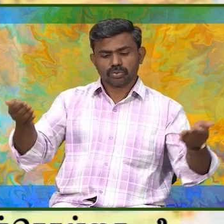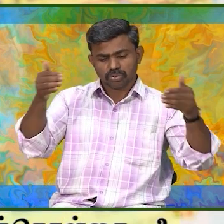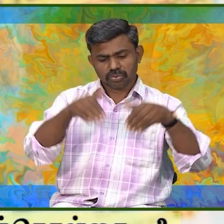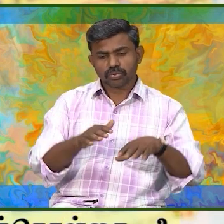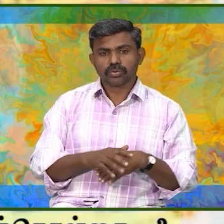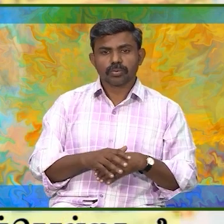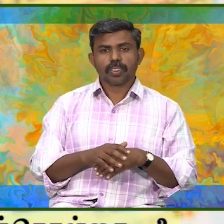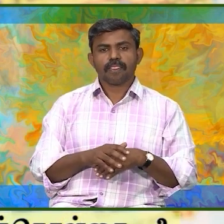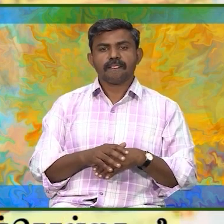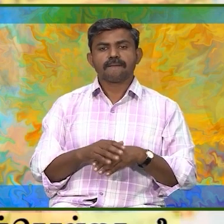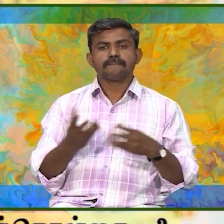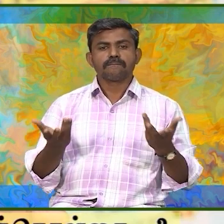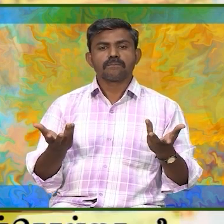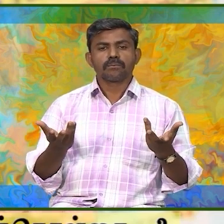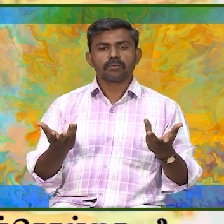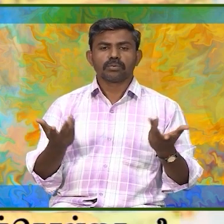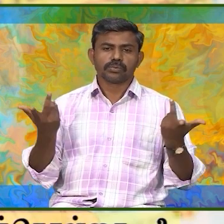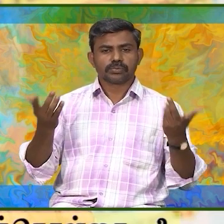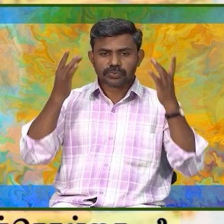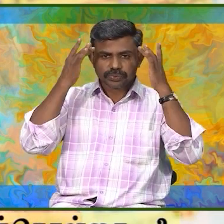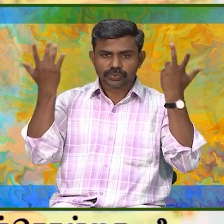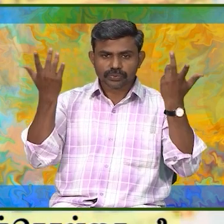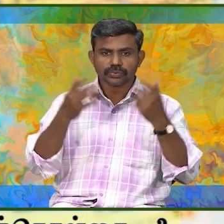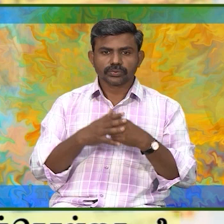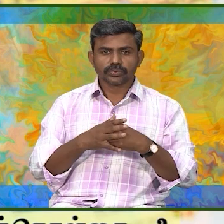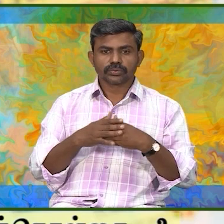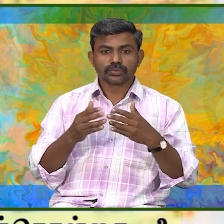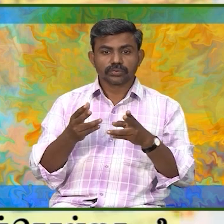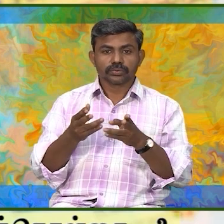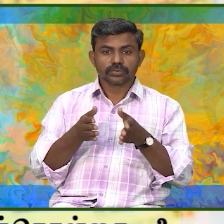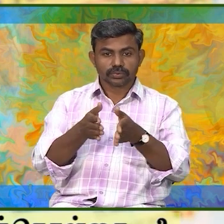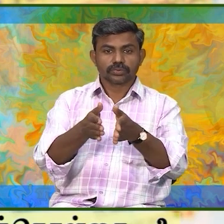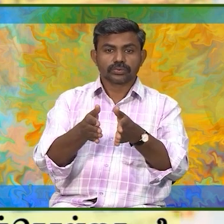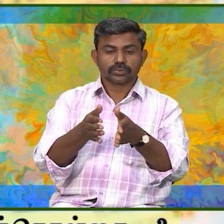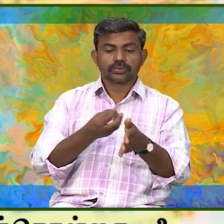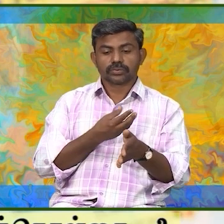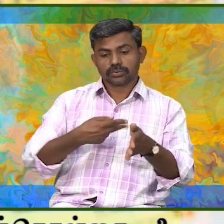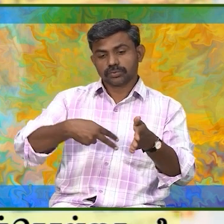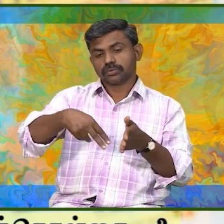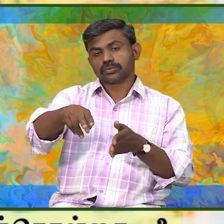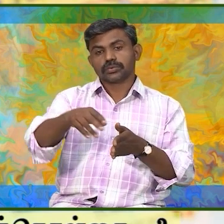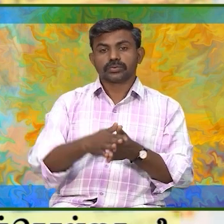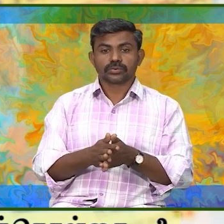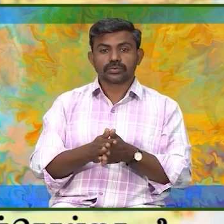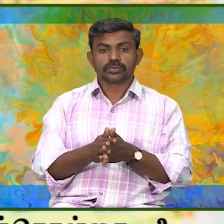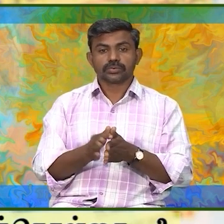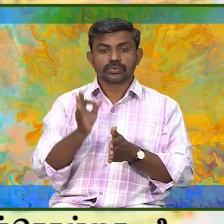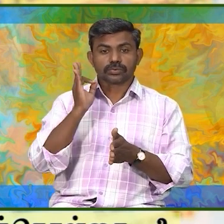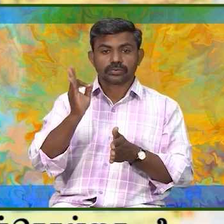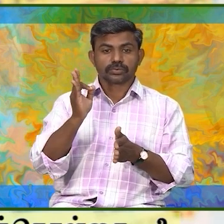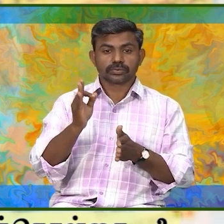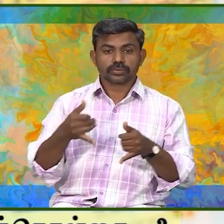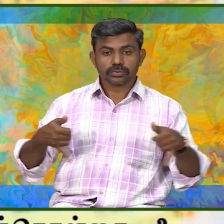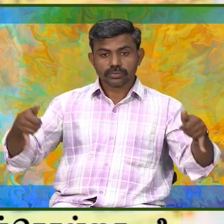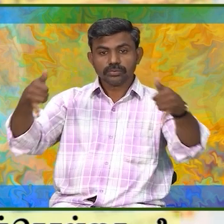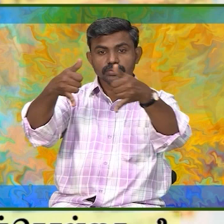உள்ளே வருவாங்க. ஏன்னா அவங்க அதை பற்றி அறியலை. நமக்கு நேரு வகுத்து கொடுத்துட்டு போன பாதையில் நம்ம நடக்கிறதுனால ஒவ்வொரு